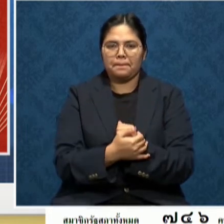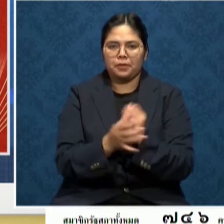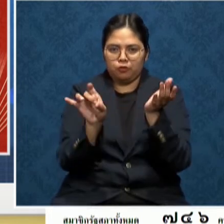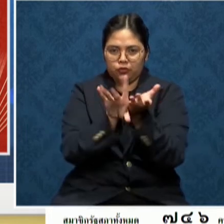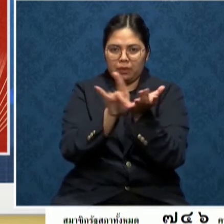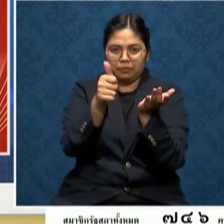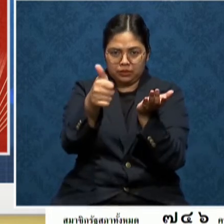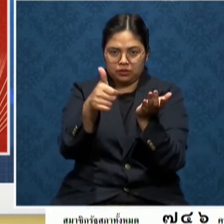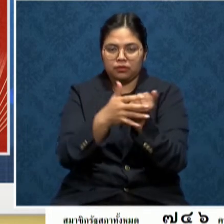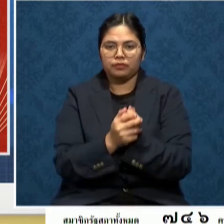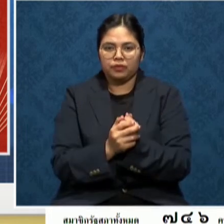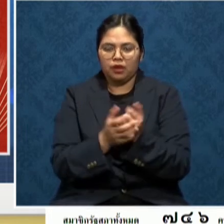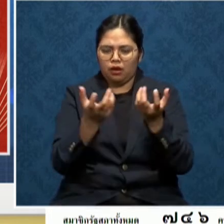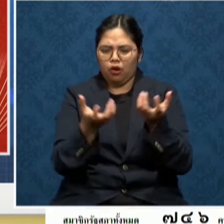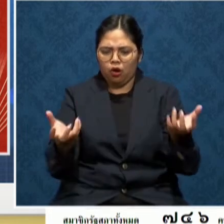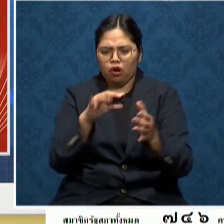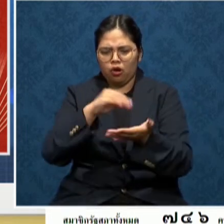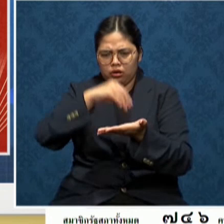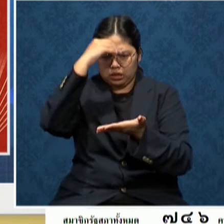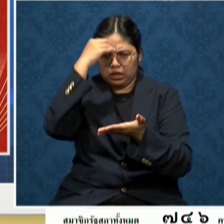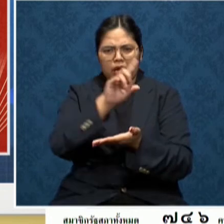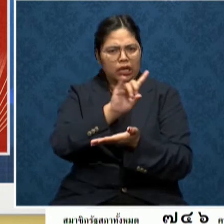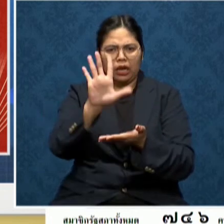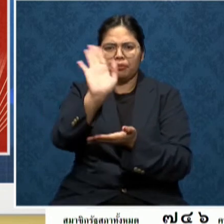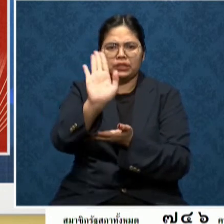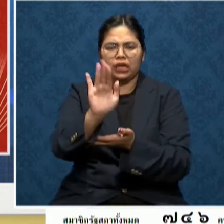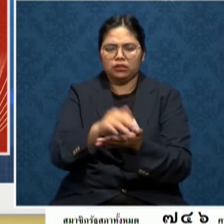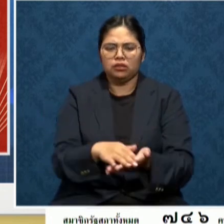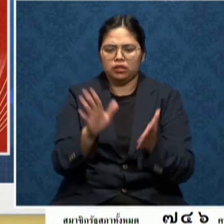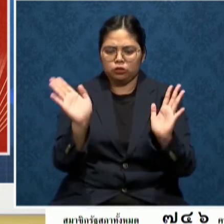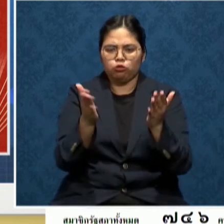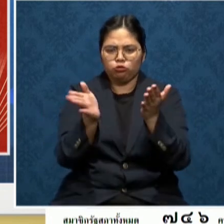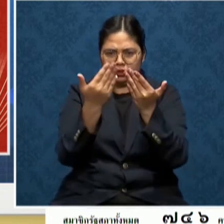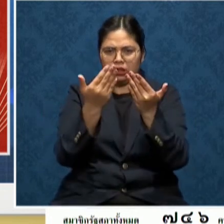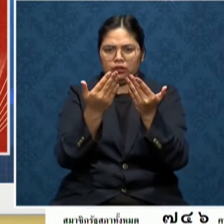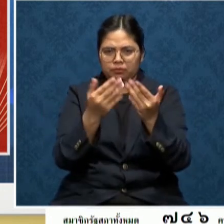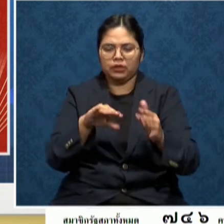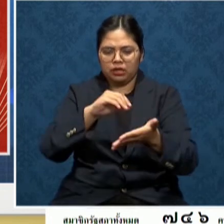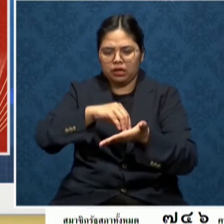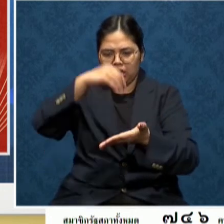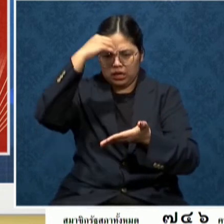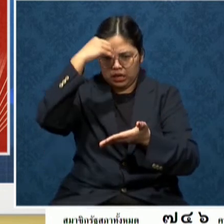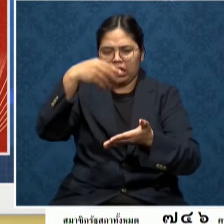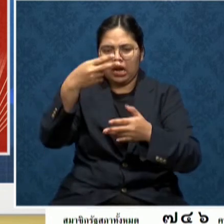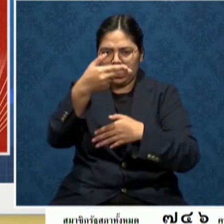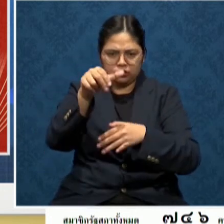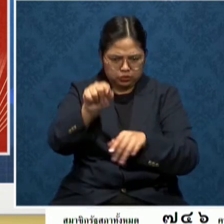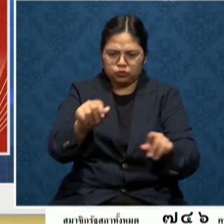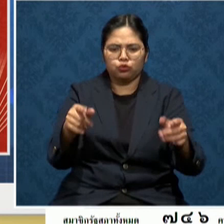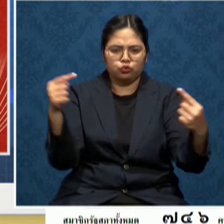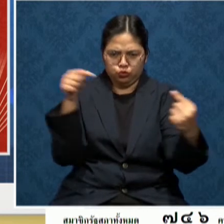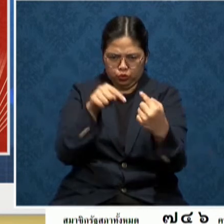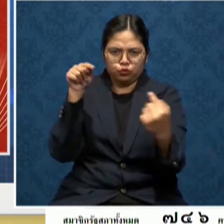่มงเ้นไปที่การรกอุระการเรีนไ้ openingsีงอย่างเดียวแต่ต้องส่เสริมรูปแบบจากกรค someoneะการเรรที่หม่อสม